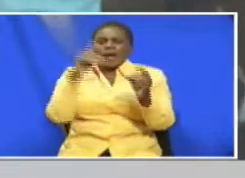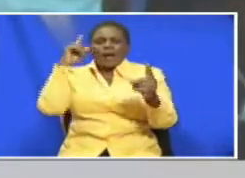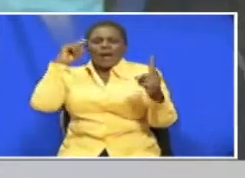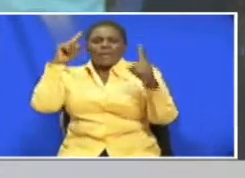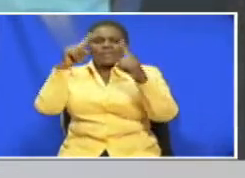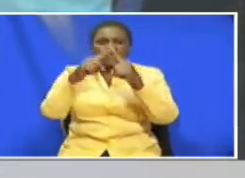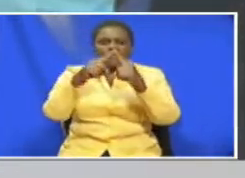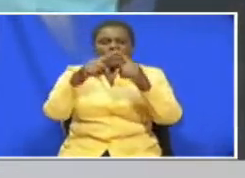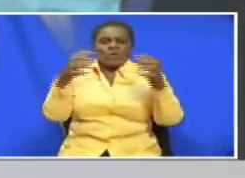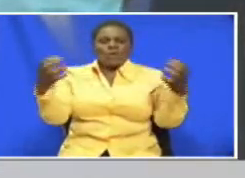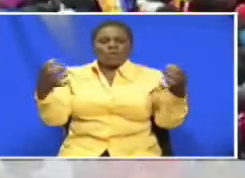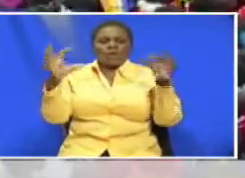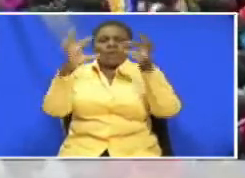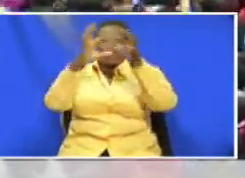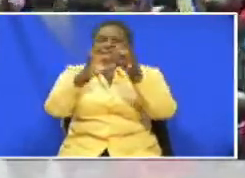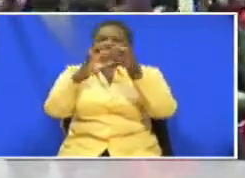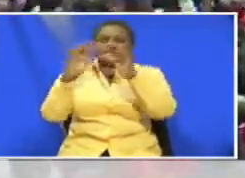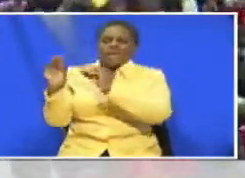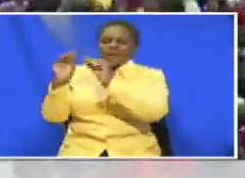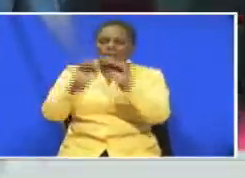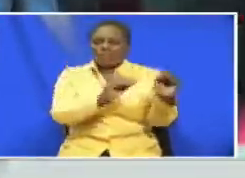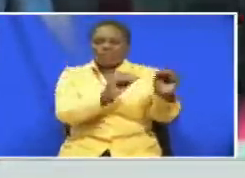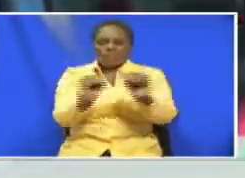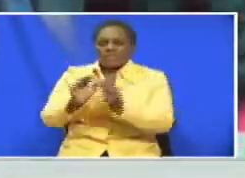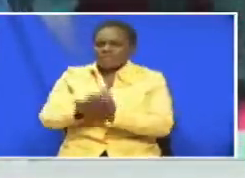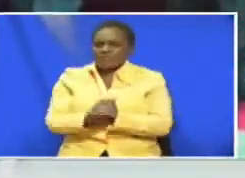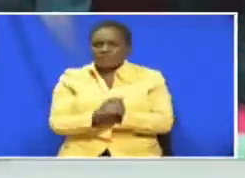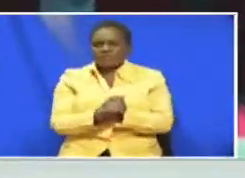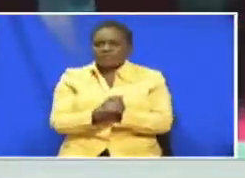la umoja movement.